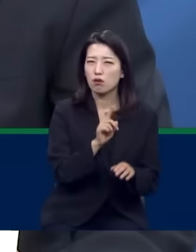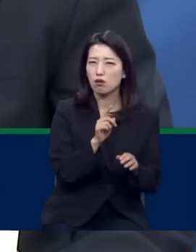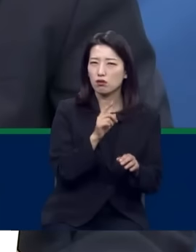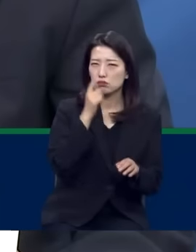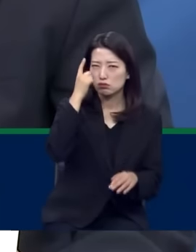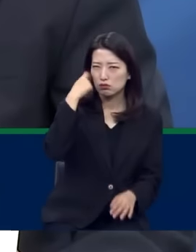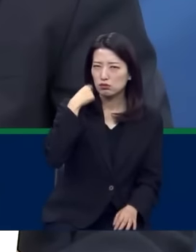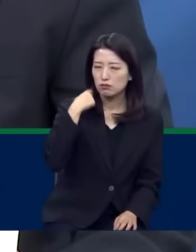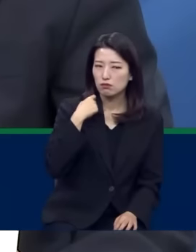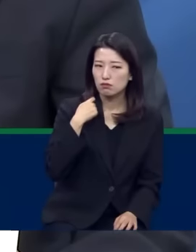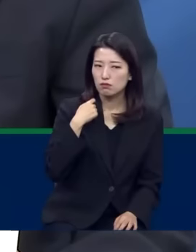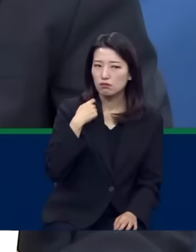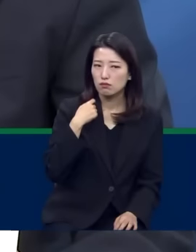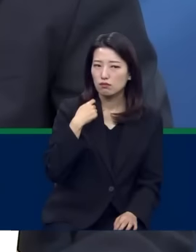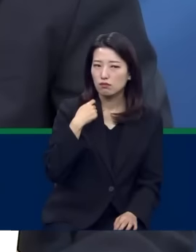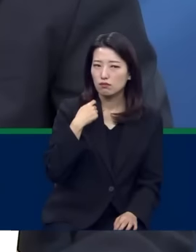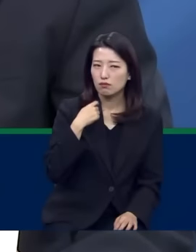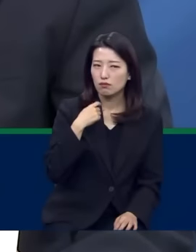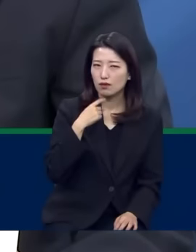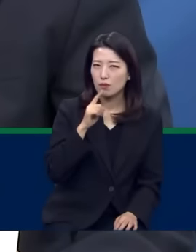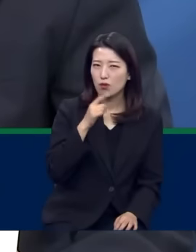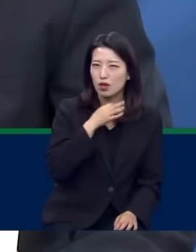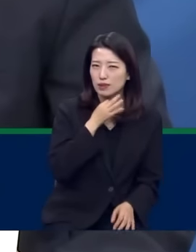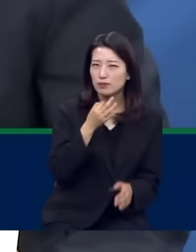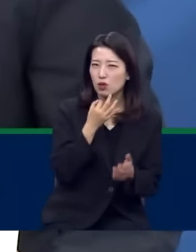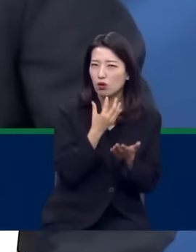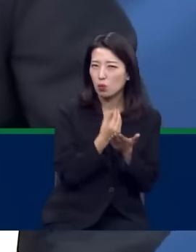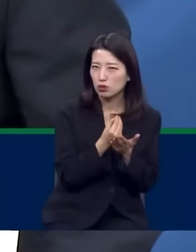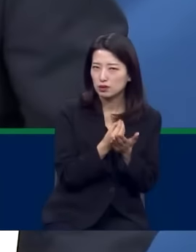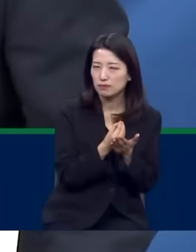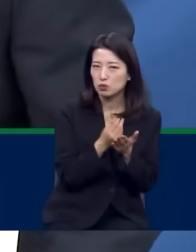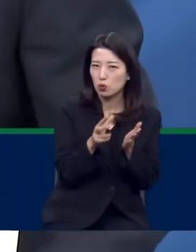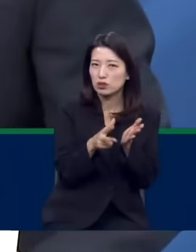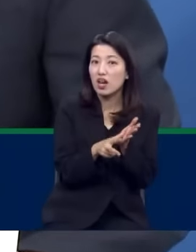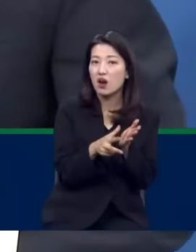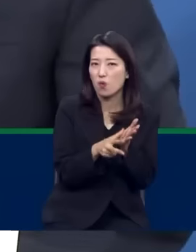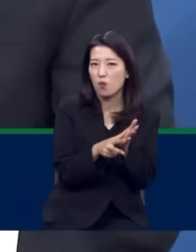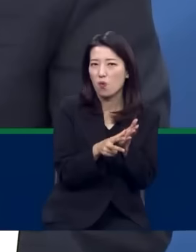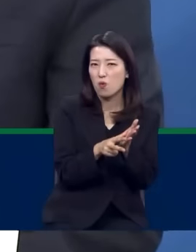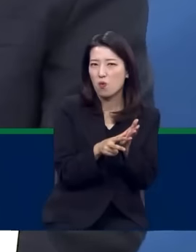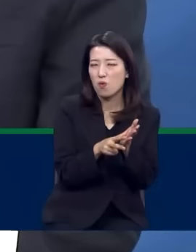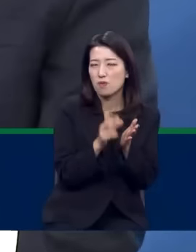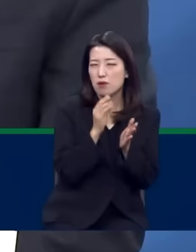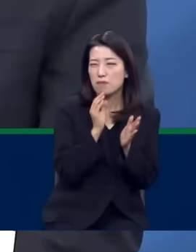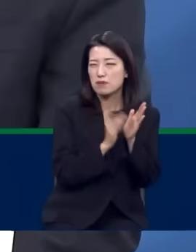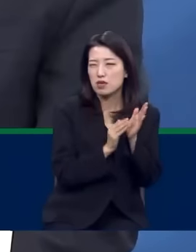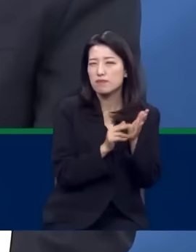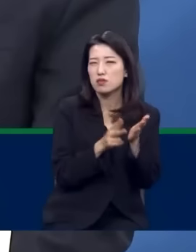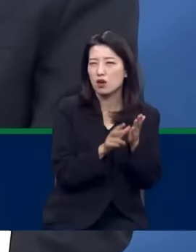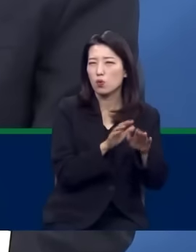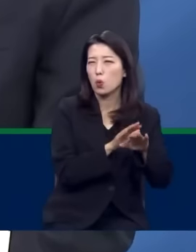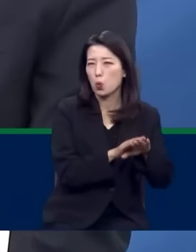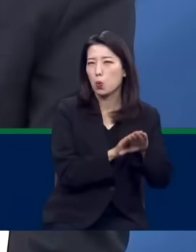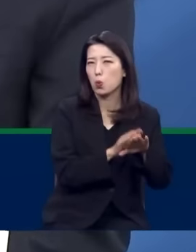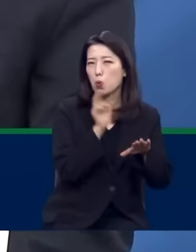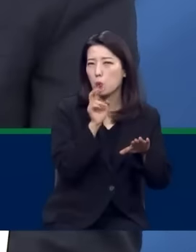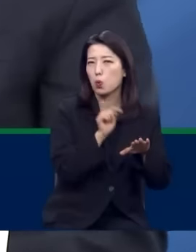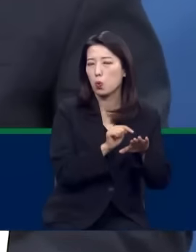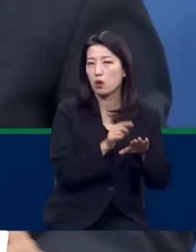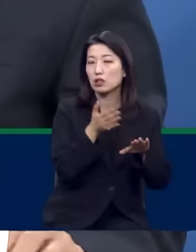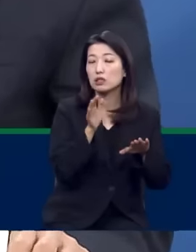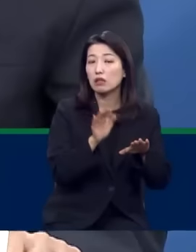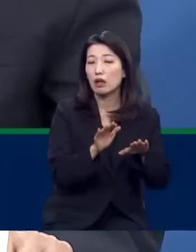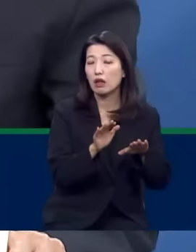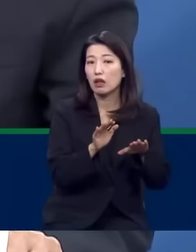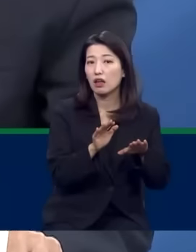거야 진짜 없다는 거야 명태 씨는 공개할게 있는데 변호사가 하지 말라고 얘기하는 거야 약간 애매하거든요 어떻게 보십니까